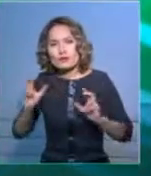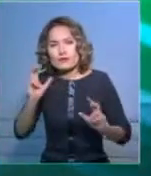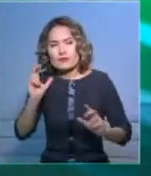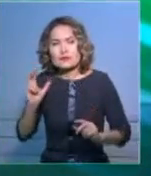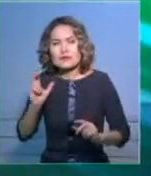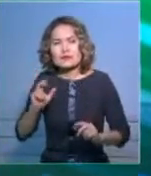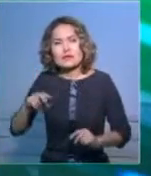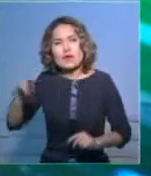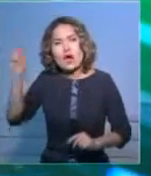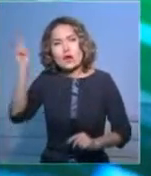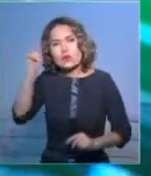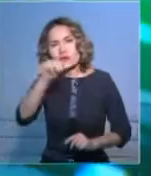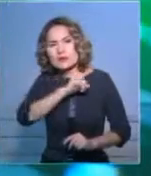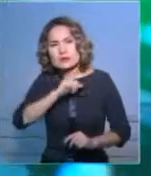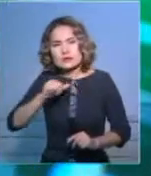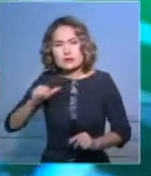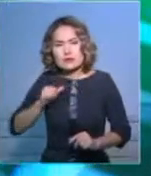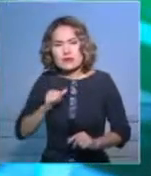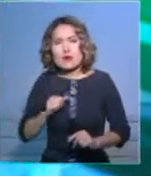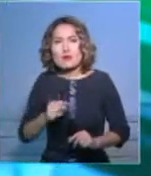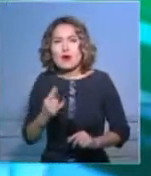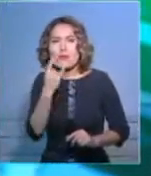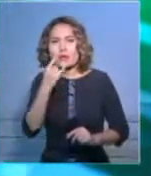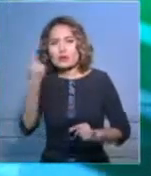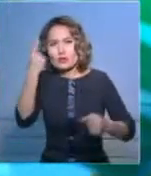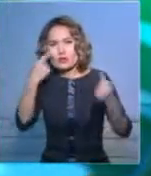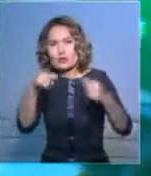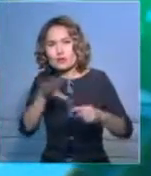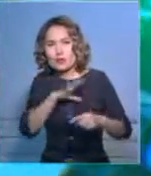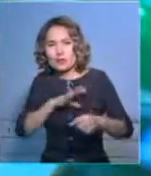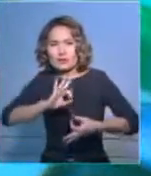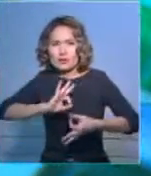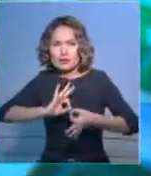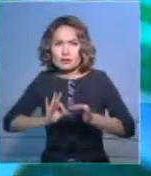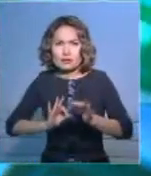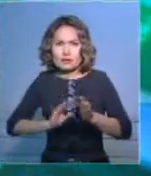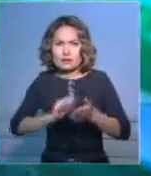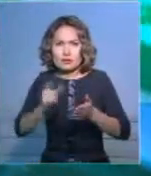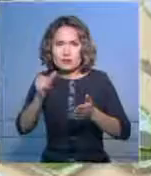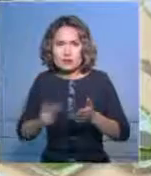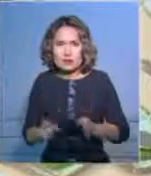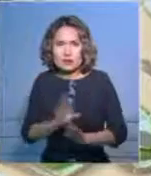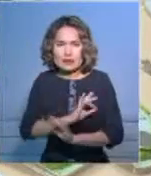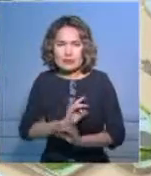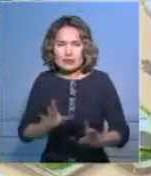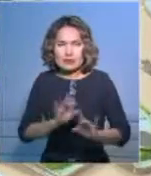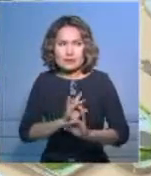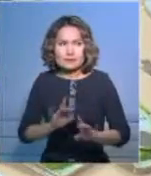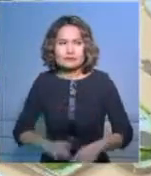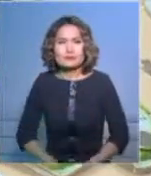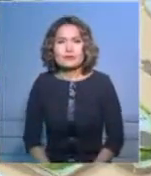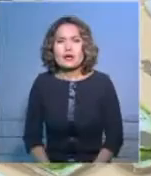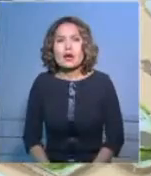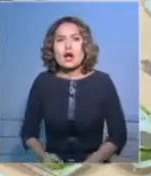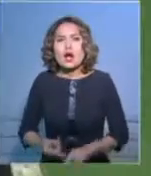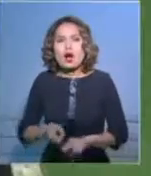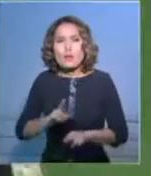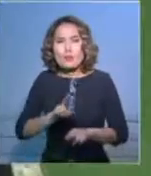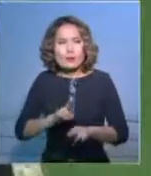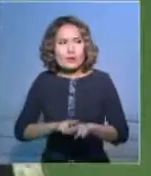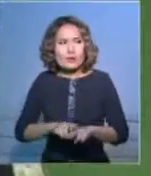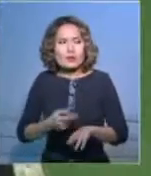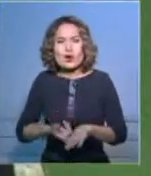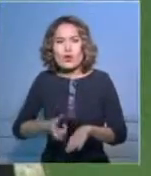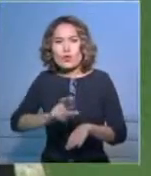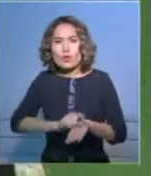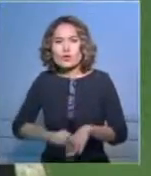алғашқы жобасы. Отандық аккумулятордың артықшылығы неде? Тілшіміз баяндасын. Бұл қалта түбін